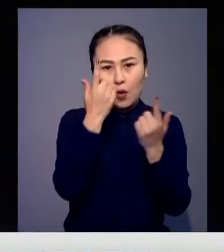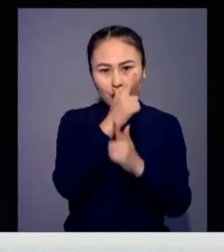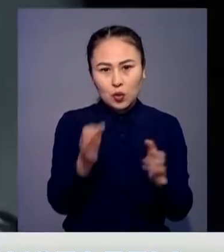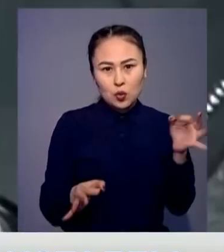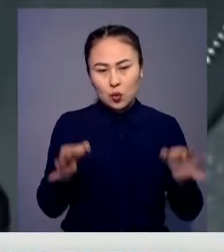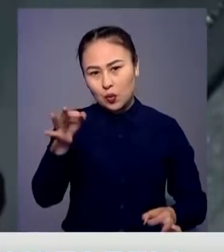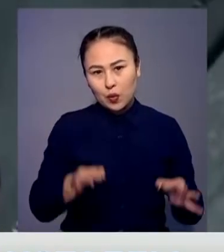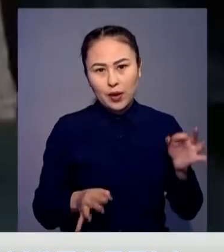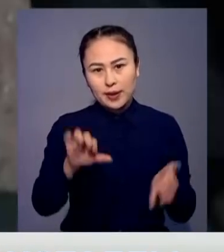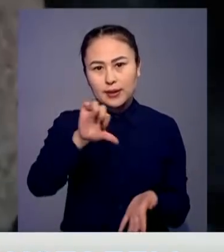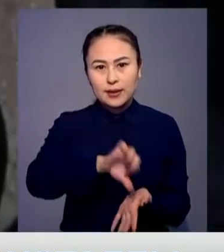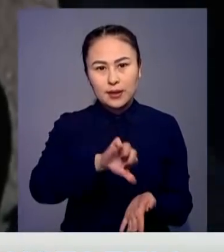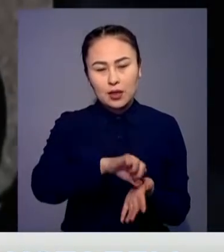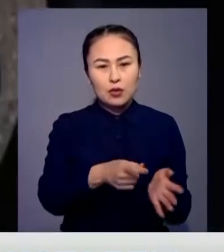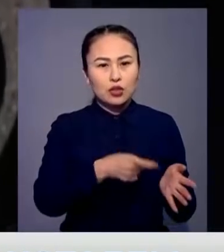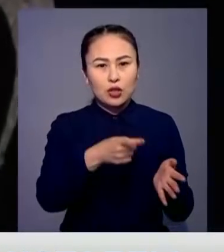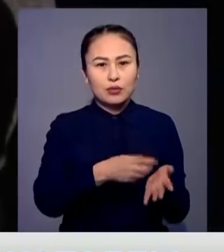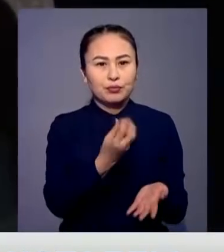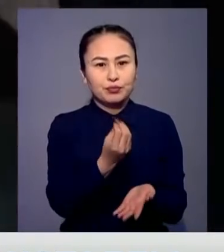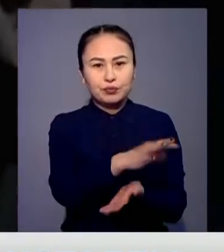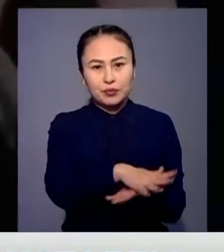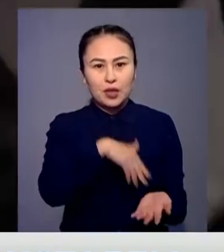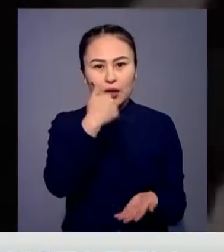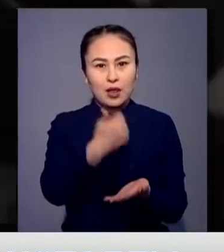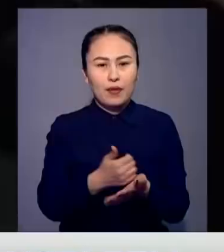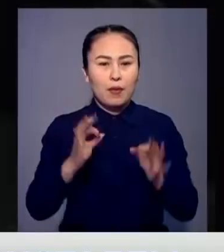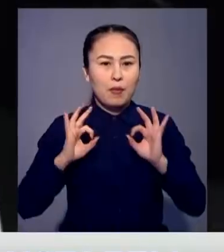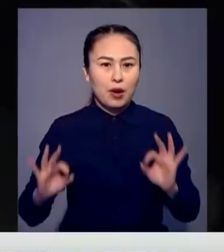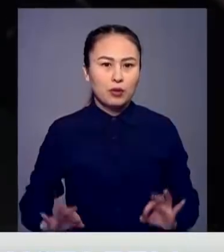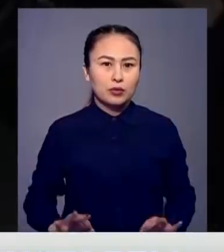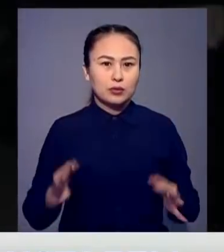қатысты тергеуді жалғастыру үшін бас прокуратураның рұқсаты алынған.